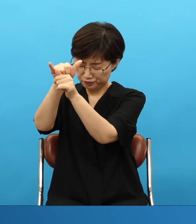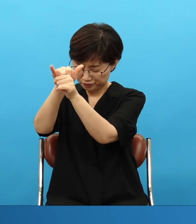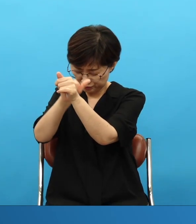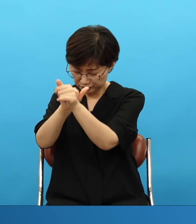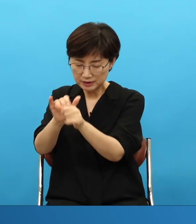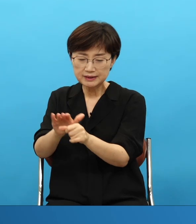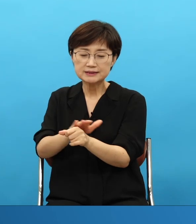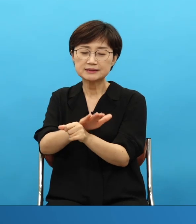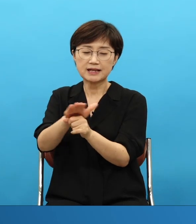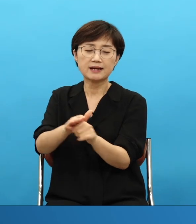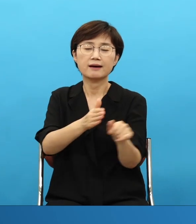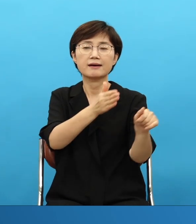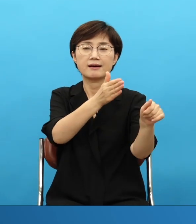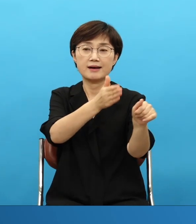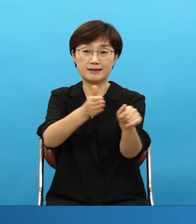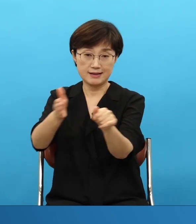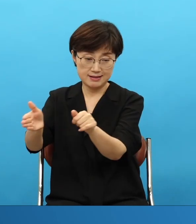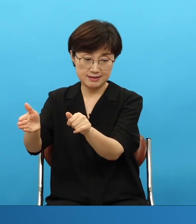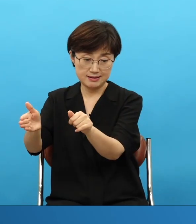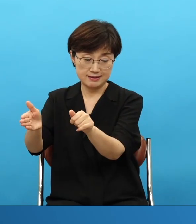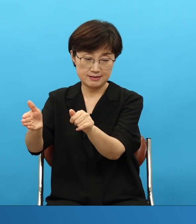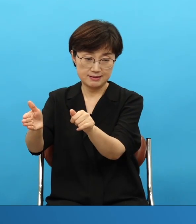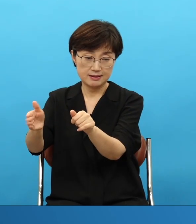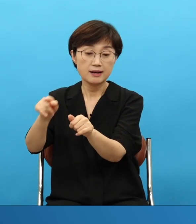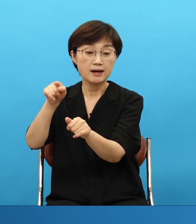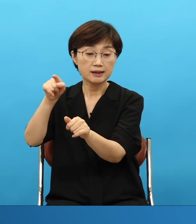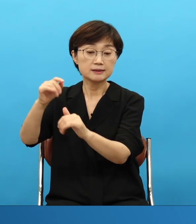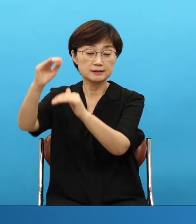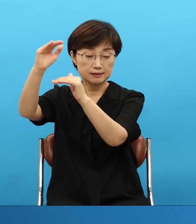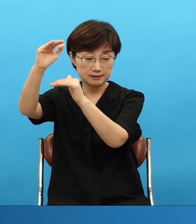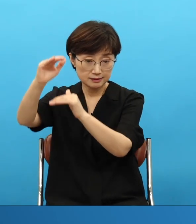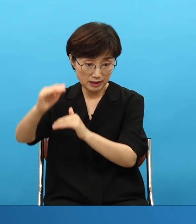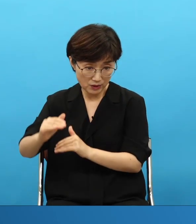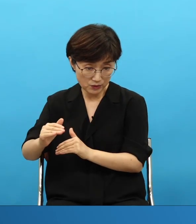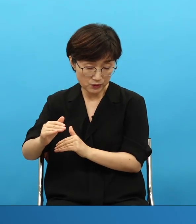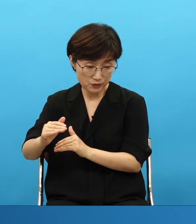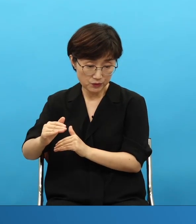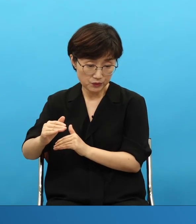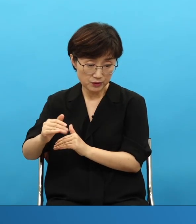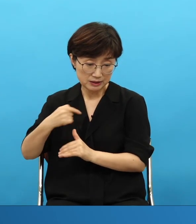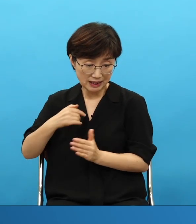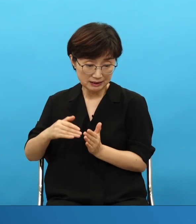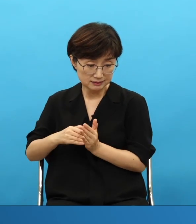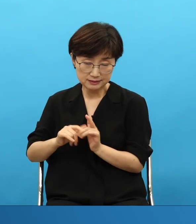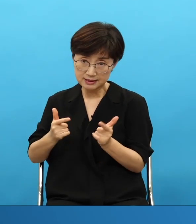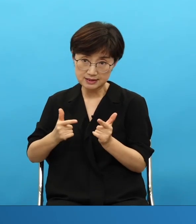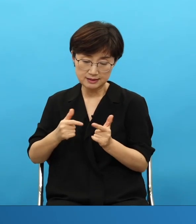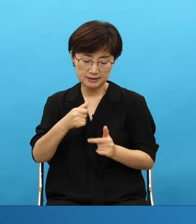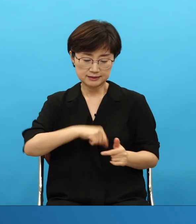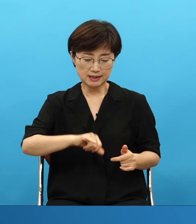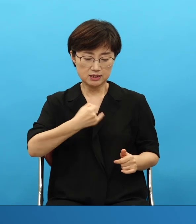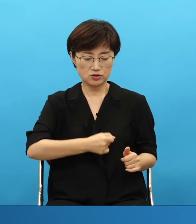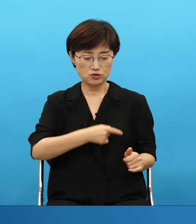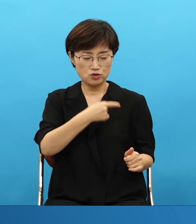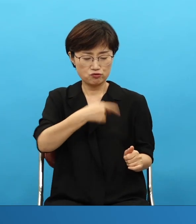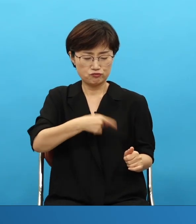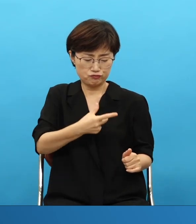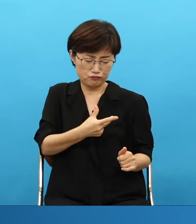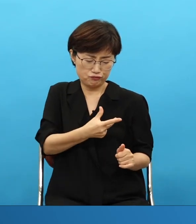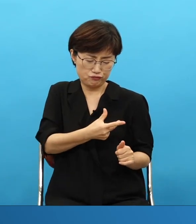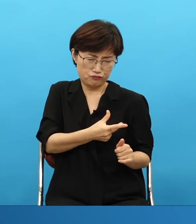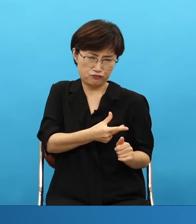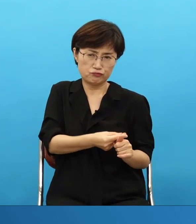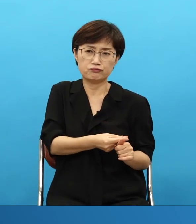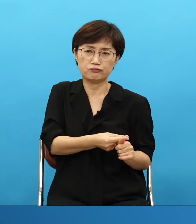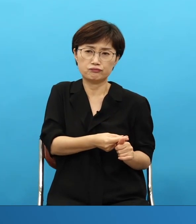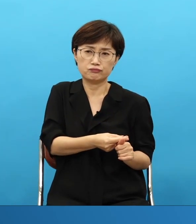your soul, and all your will. 그리고 이 사실을 후대에게 각인시켜라. And you must imprint this upon the 그냥 가르쳐 안 돼.